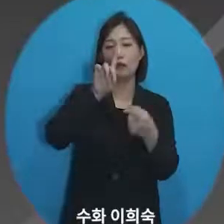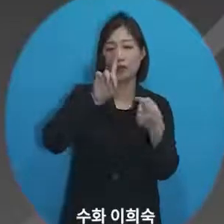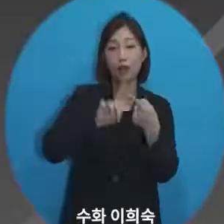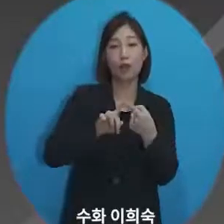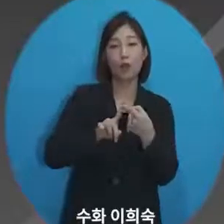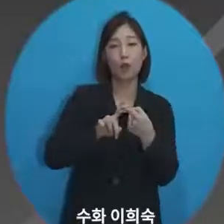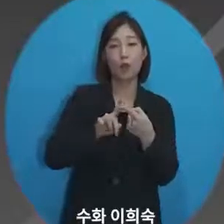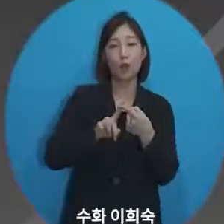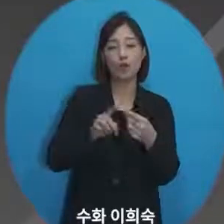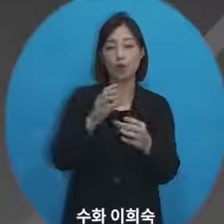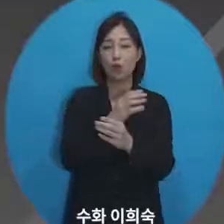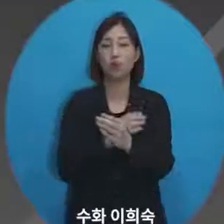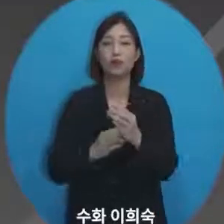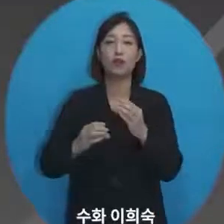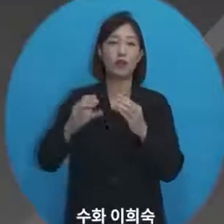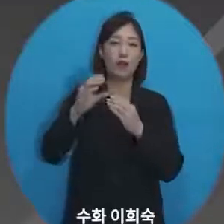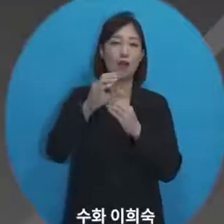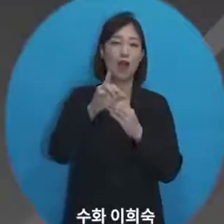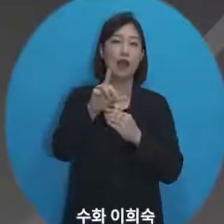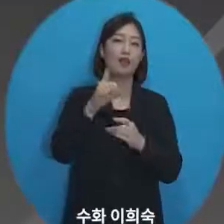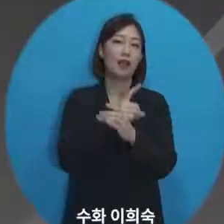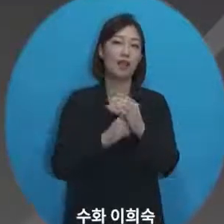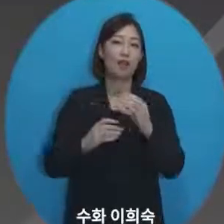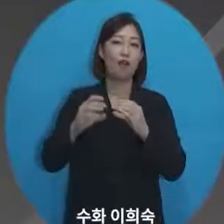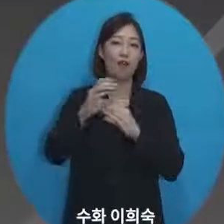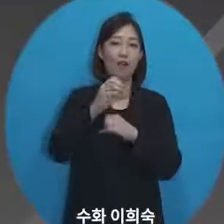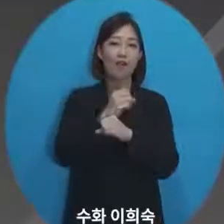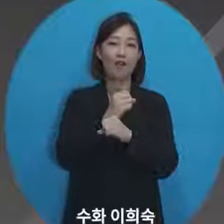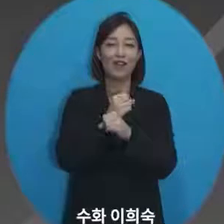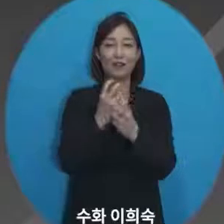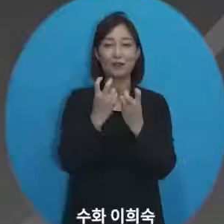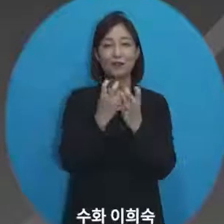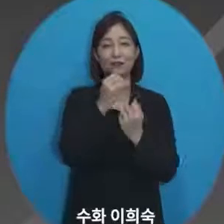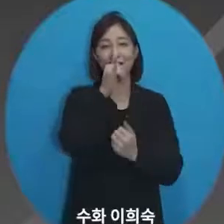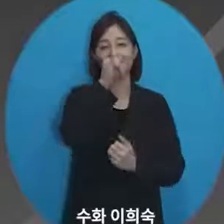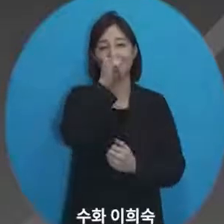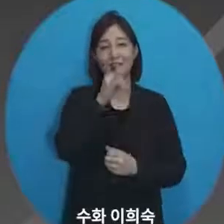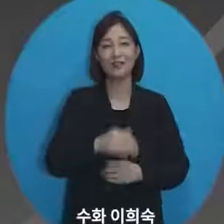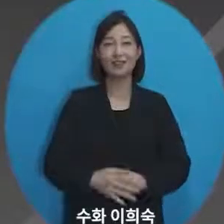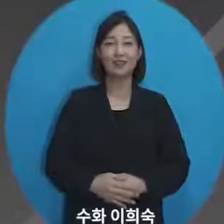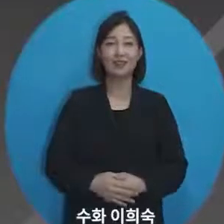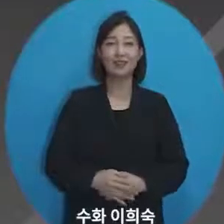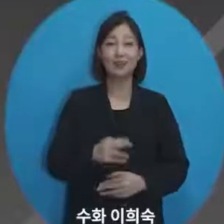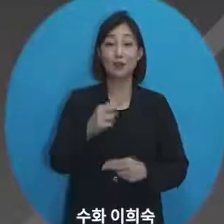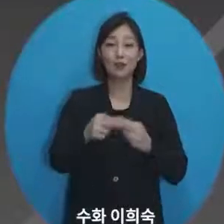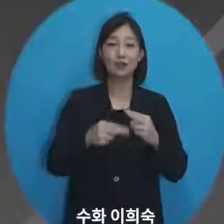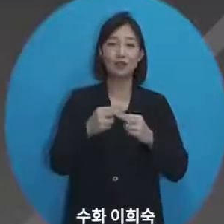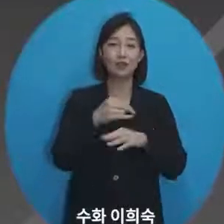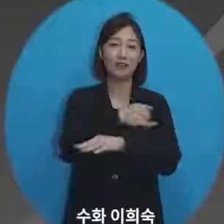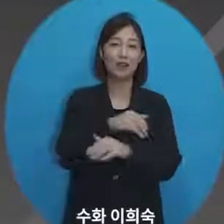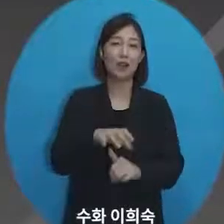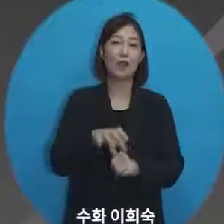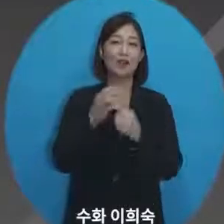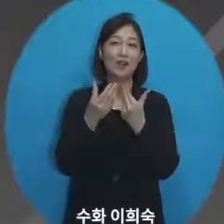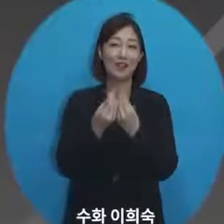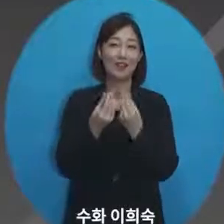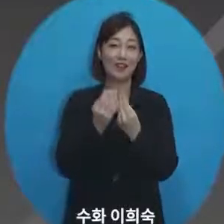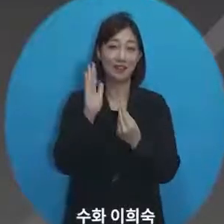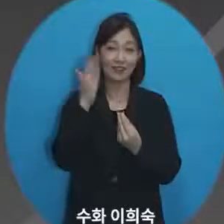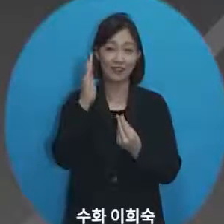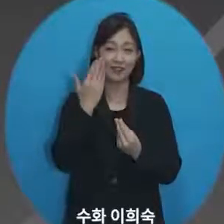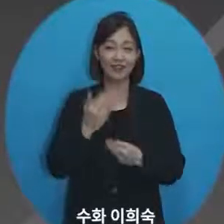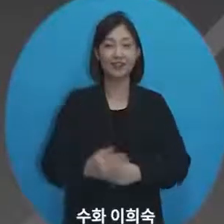제품들이나 환경들을 그대로 놓은 상황에서 추가로 계획을 더해가는 부분으로 유니버설